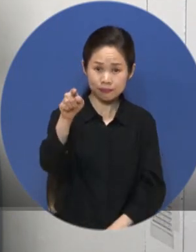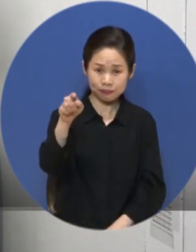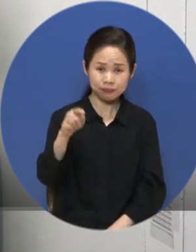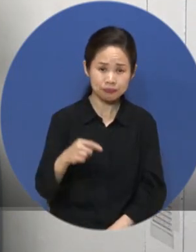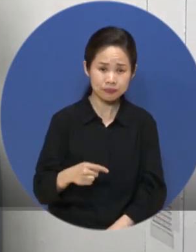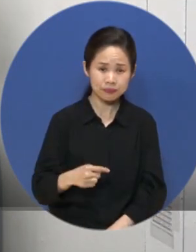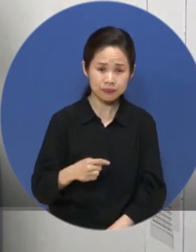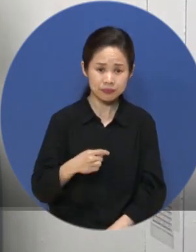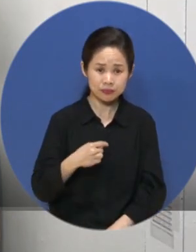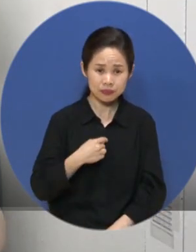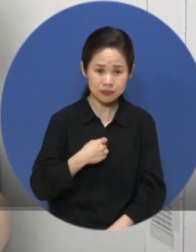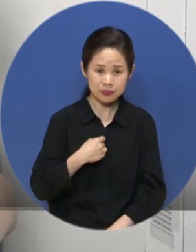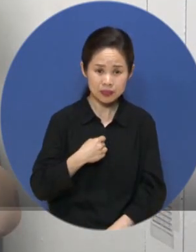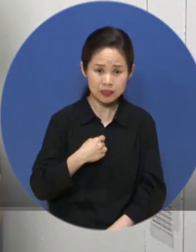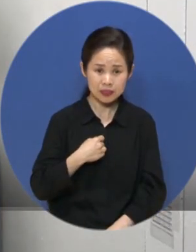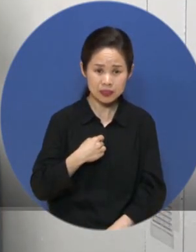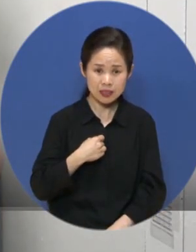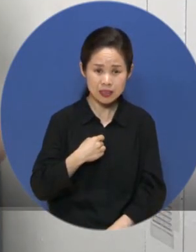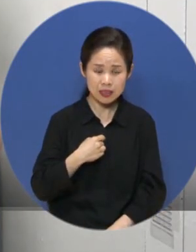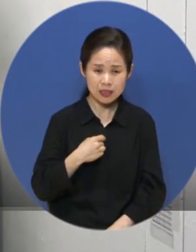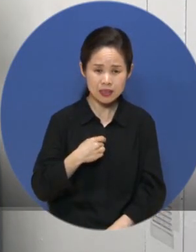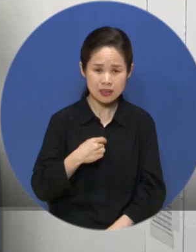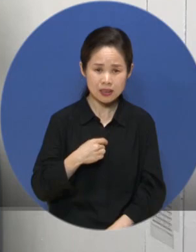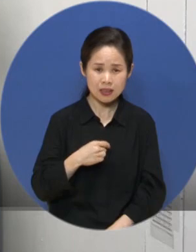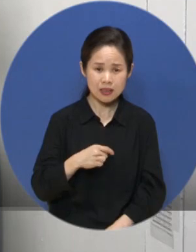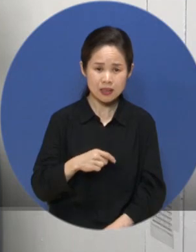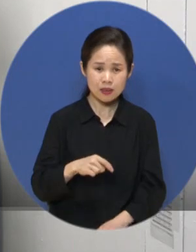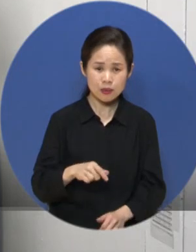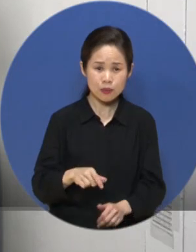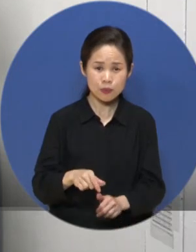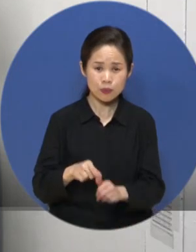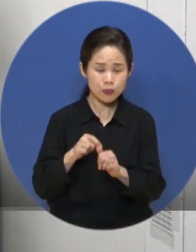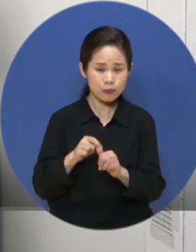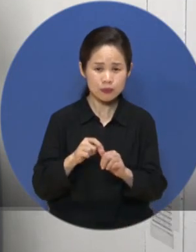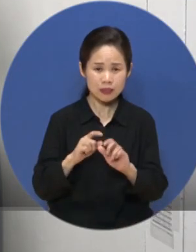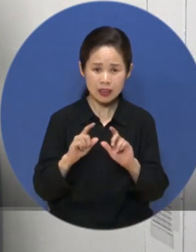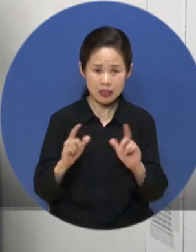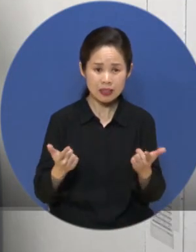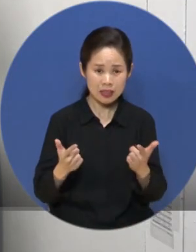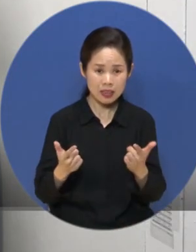회사 중에서 저의 안부